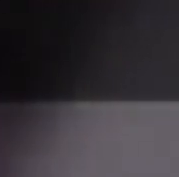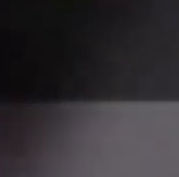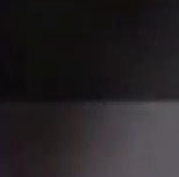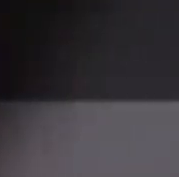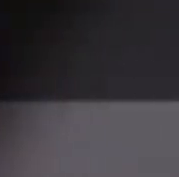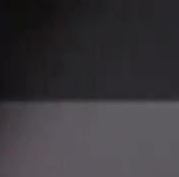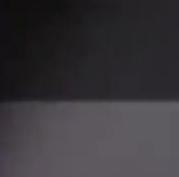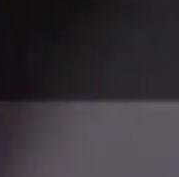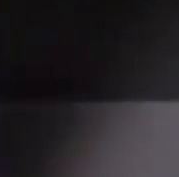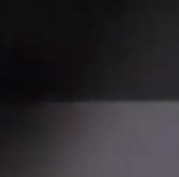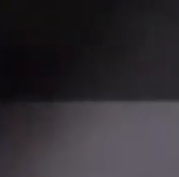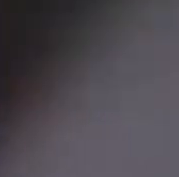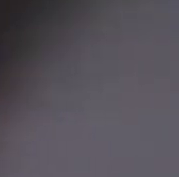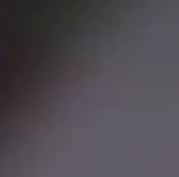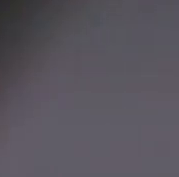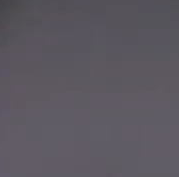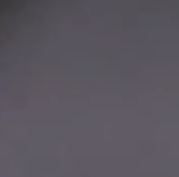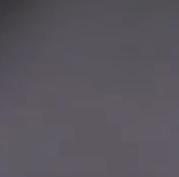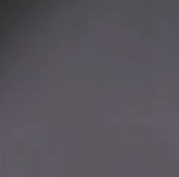Ang babastos nyo!